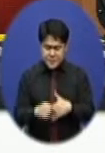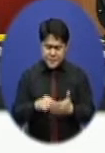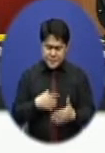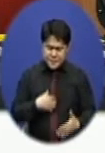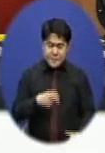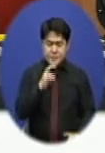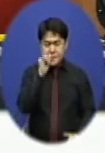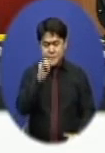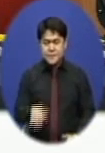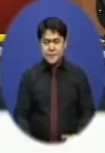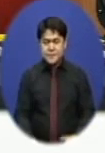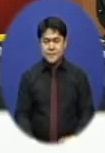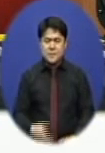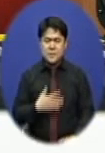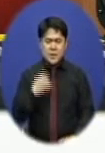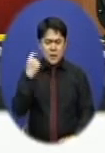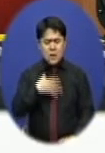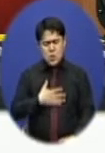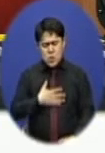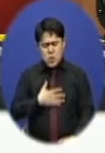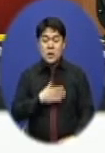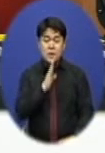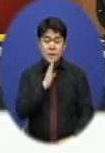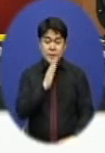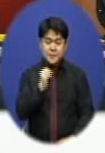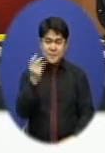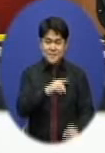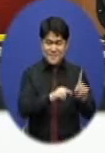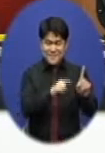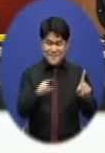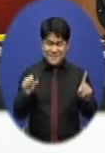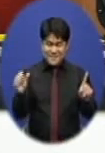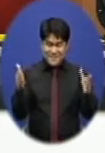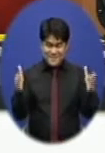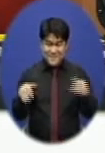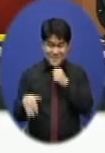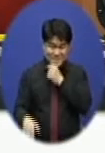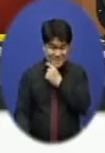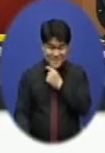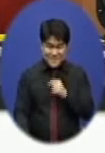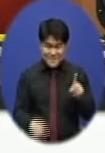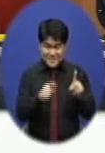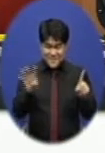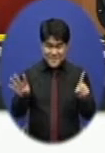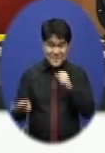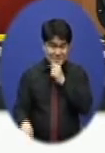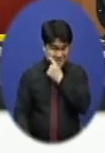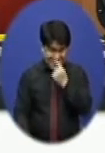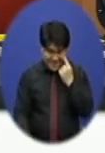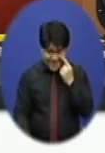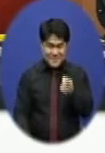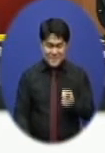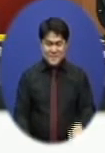네. 저도 가슴 아프게 들었습니다. 자, 자 그러면 1번부터. 1번부터 5번 점수까지 한번 네, 보겠습니다. 4번. 네네. 4번인가요?